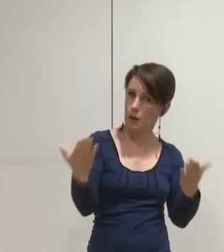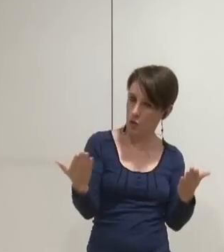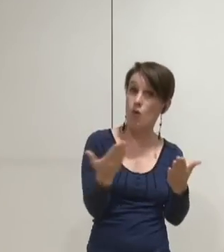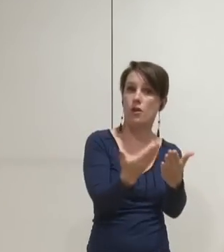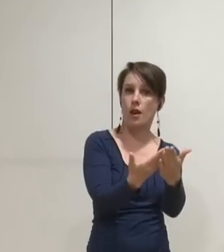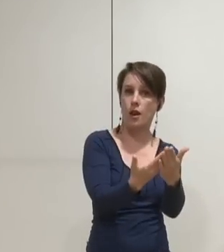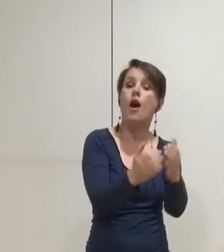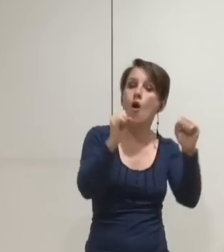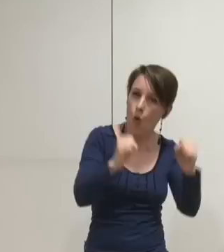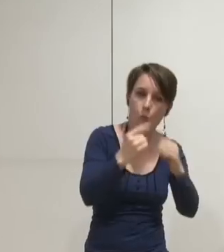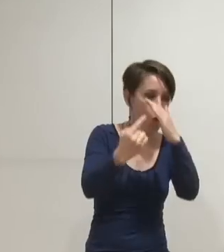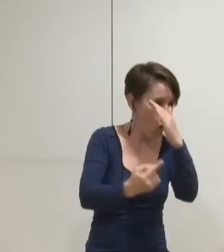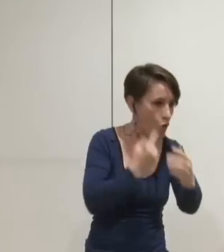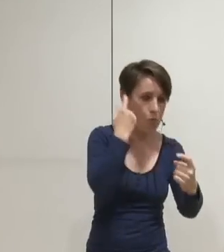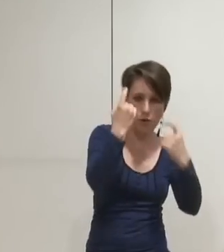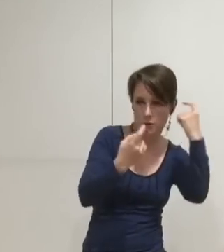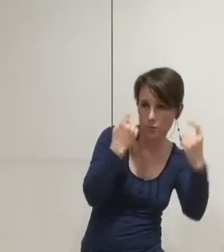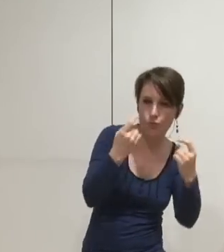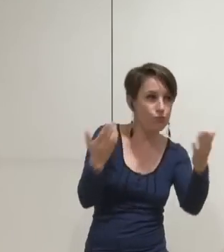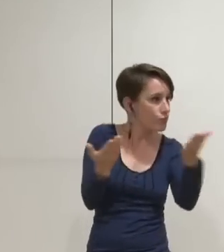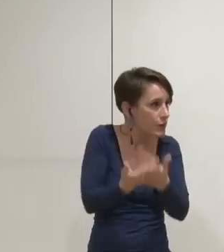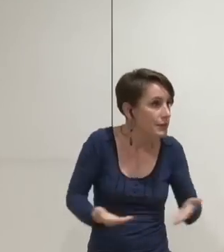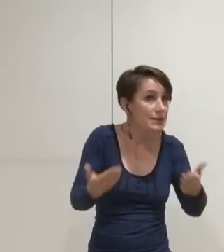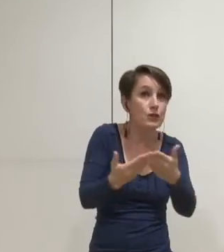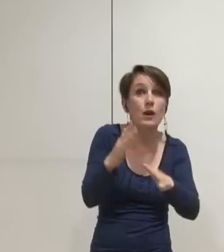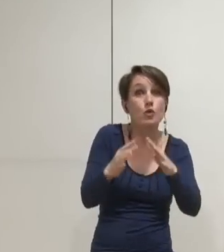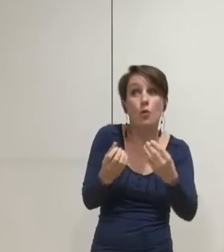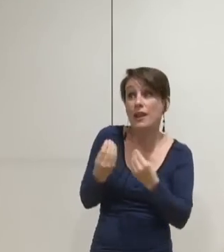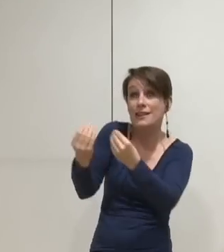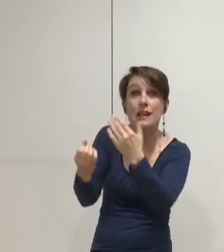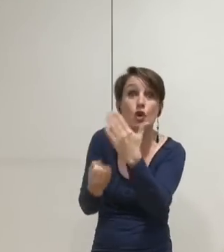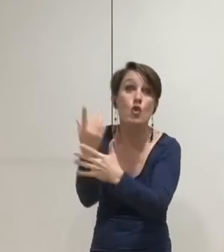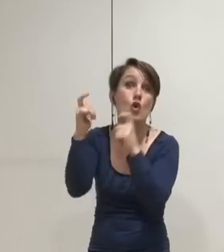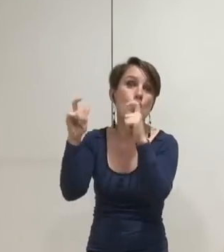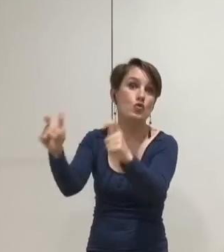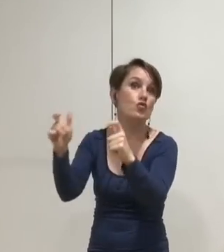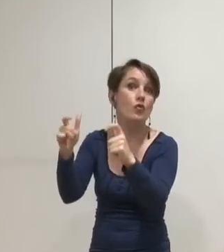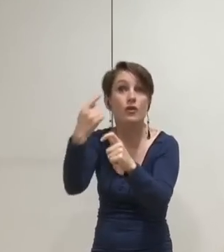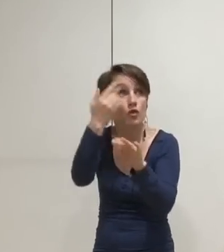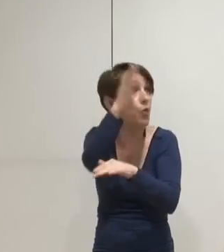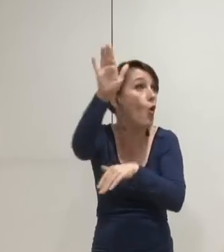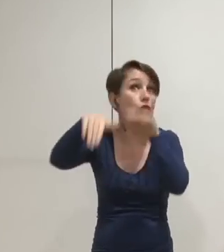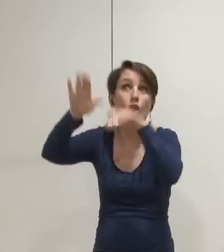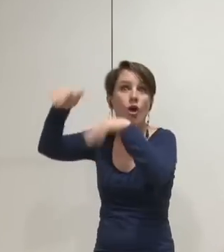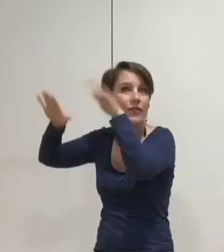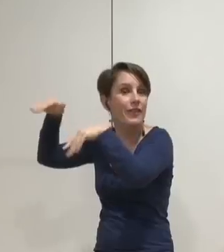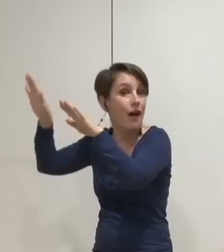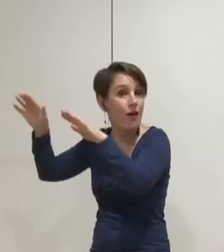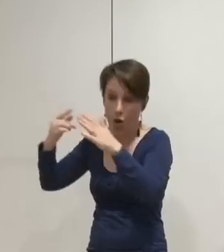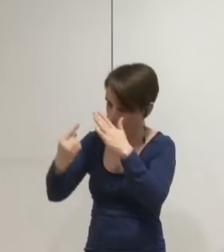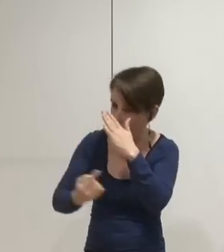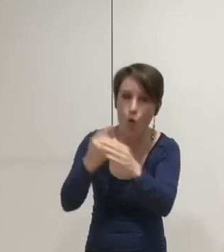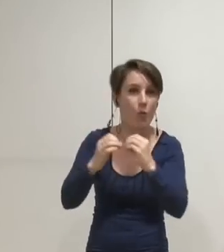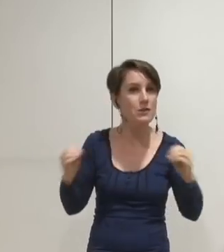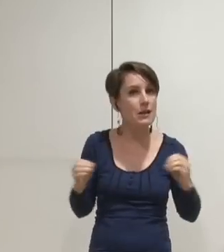effectivement de rebattre les cartes et donnerait une nouvelle chance à tous ceux qui portent se porteraient candidat dans le cadre de la procédure